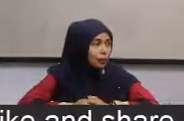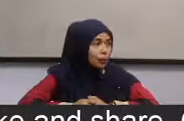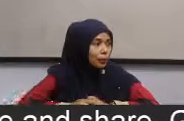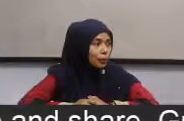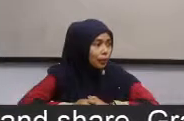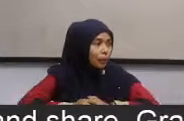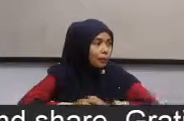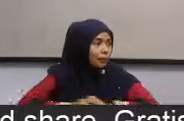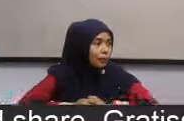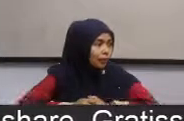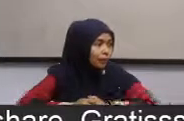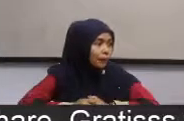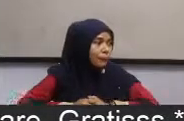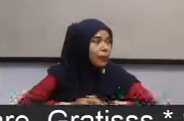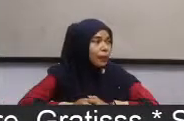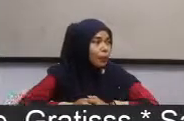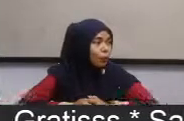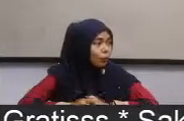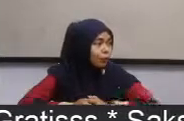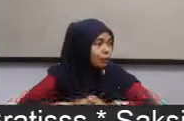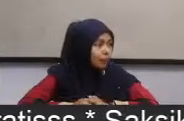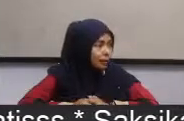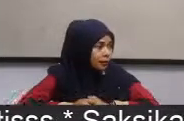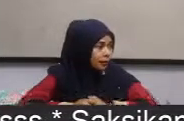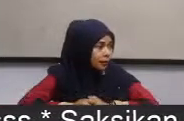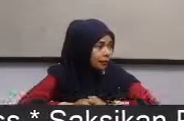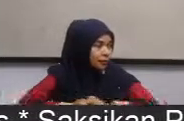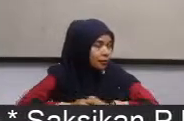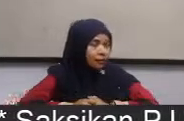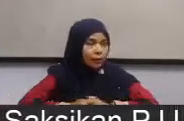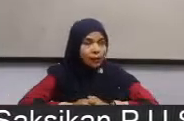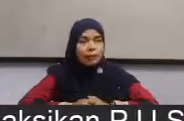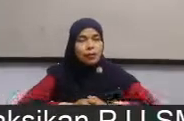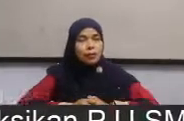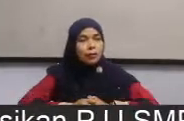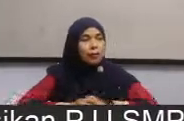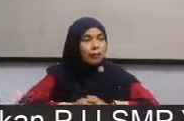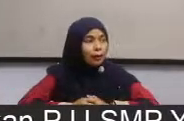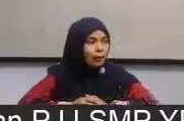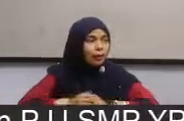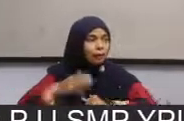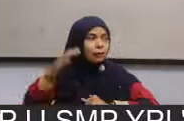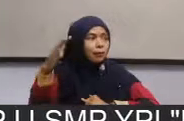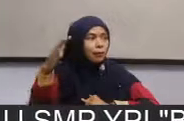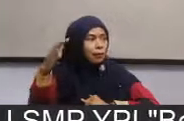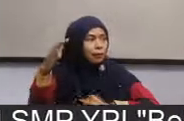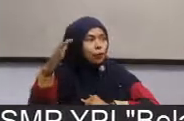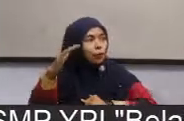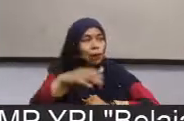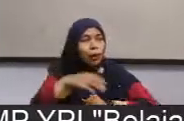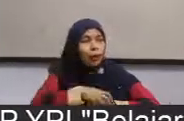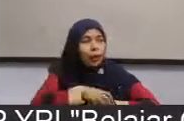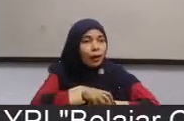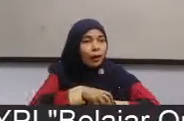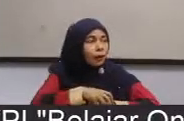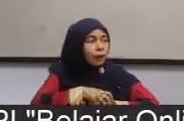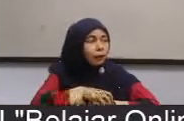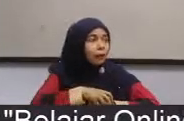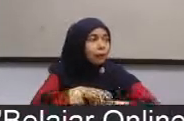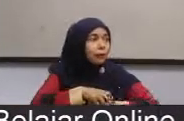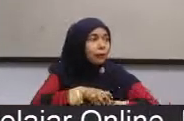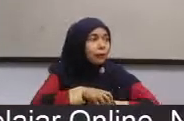Salah satu dampak negatifnya kan ya demoralisasi ketika apa berkurangnya